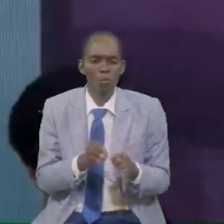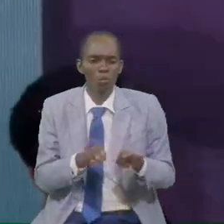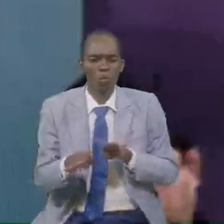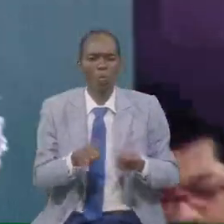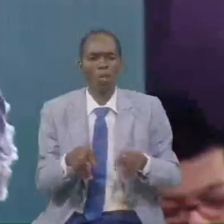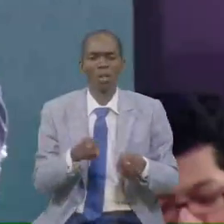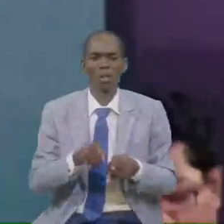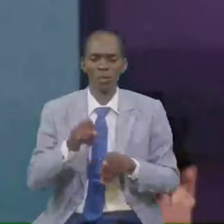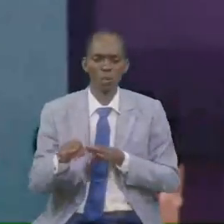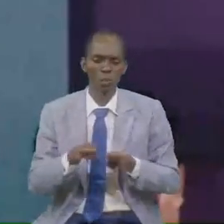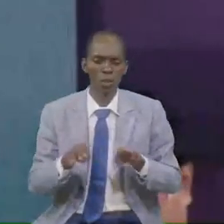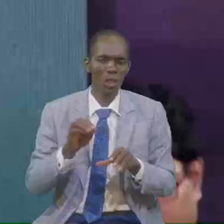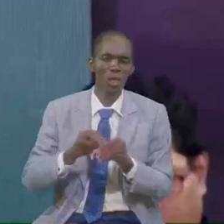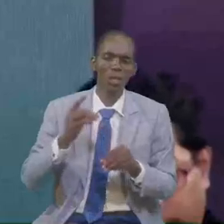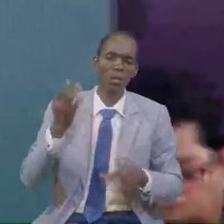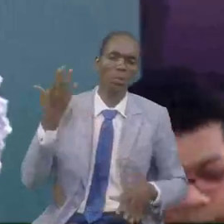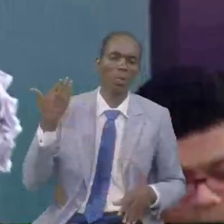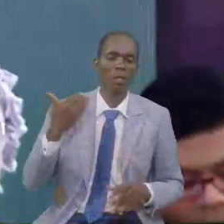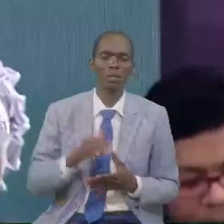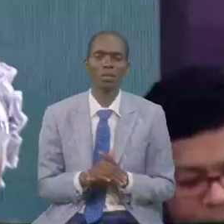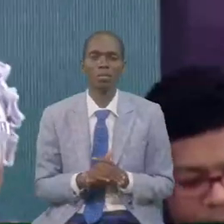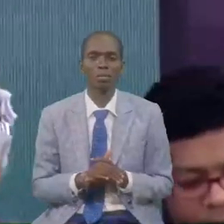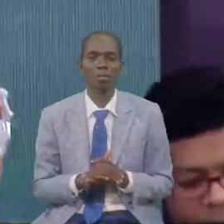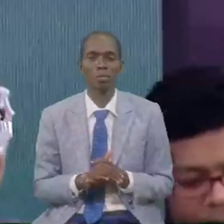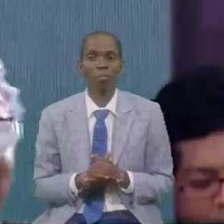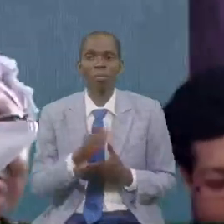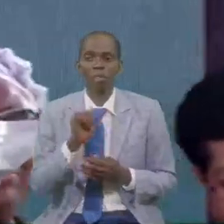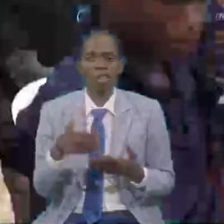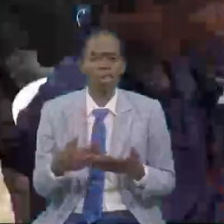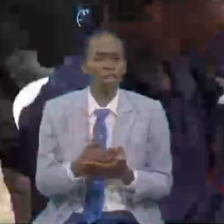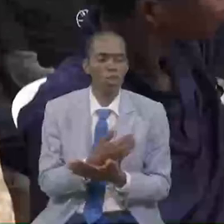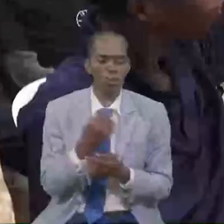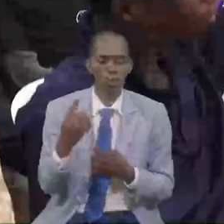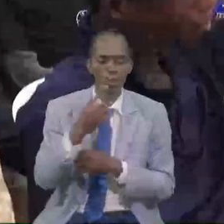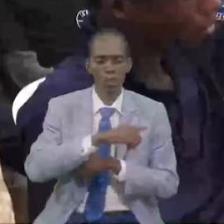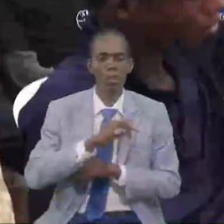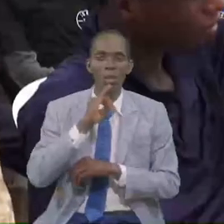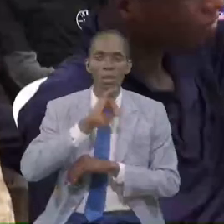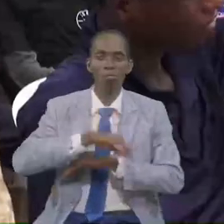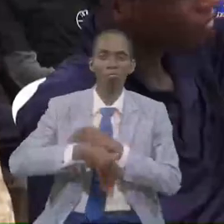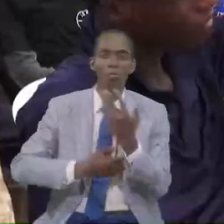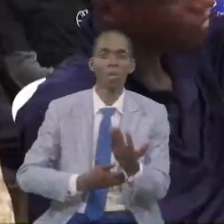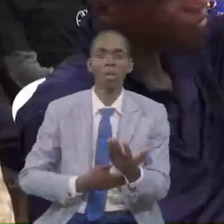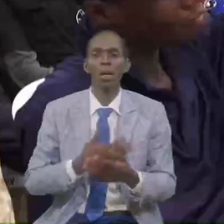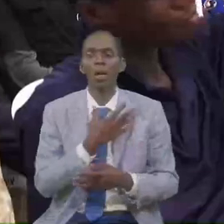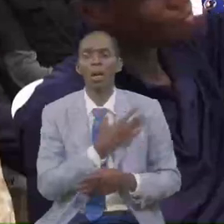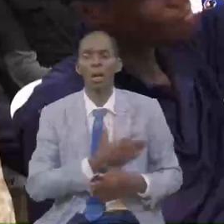Et cesse d'agir comme tu agissais par le passé. Un nouveau jour a commencé.